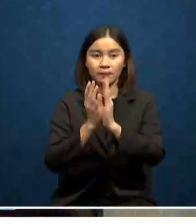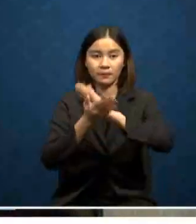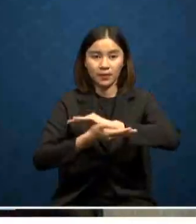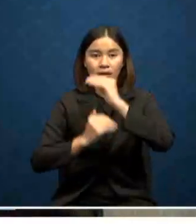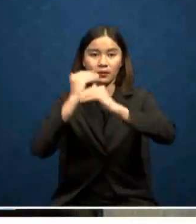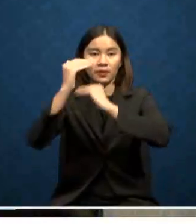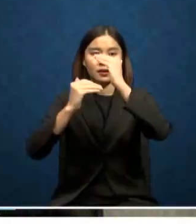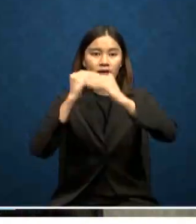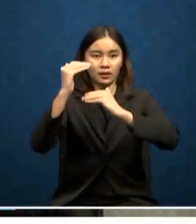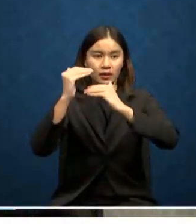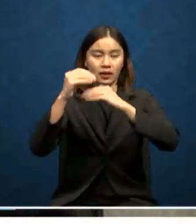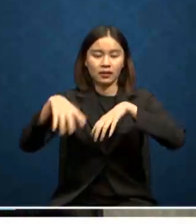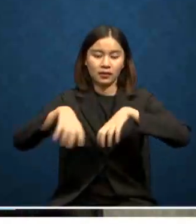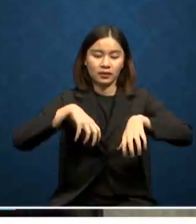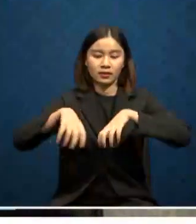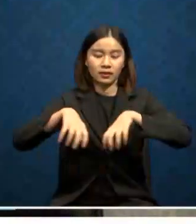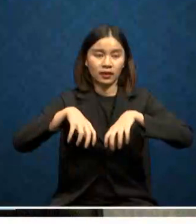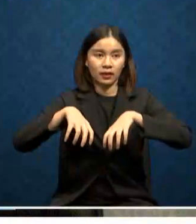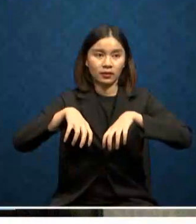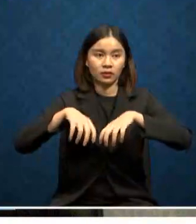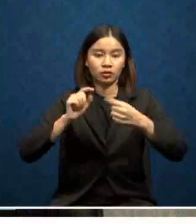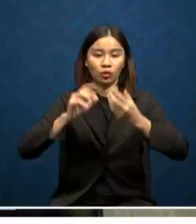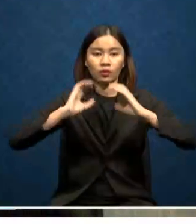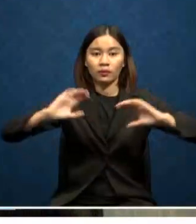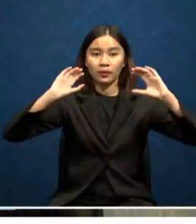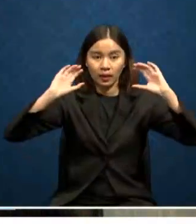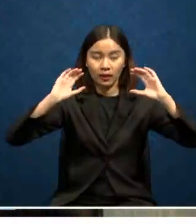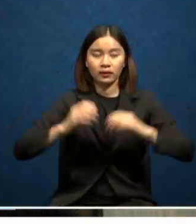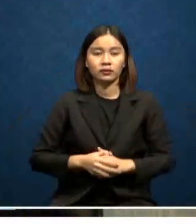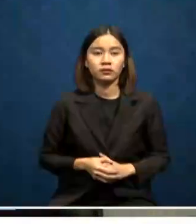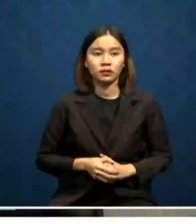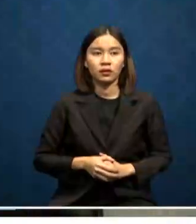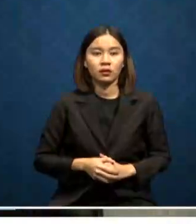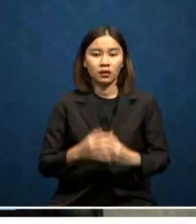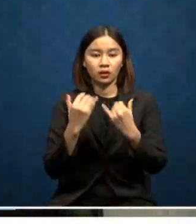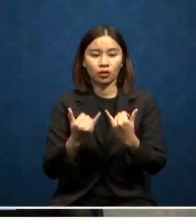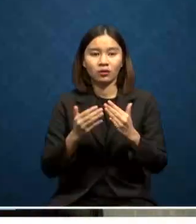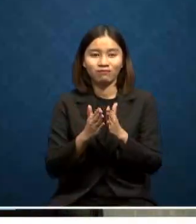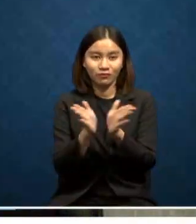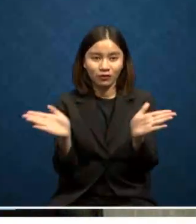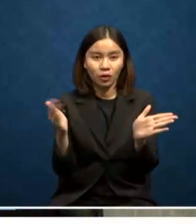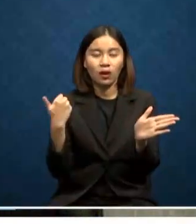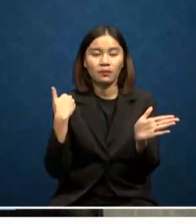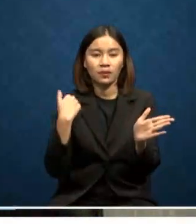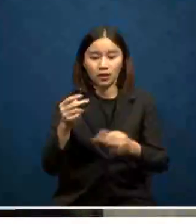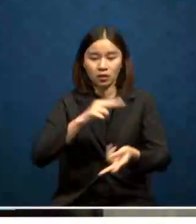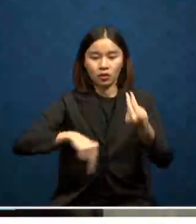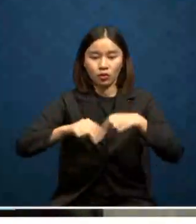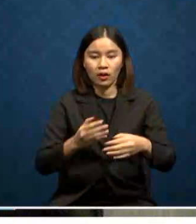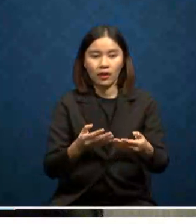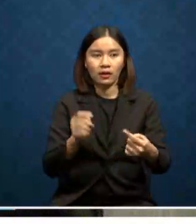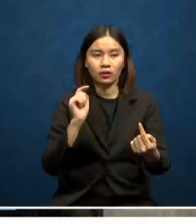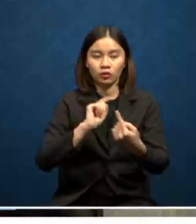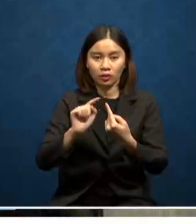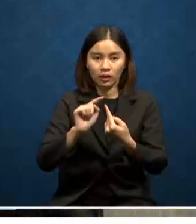พัฒนาการบริหารงานจัดการภาครัฐซึ่งตรงนี้กว้างมากจะเห็นได้ว่าดูแลครอบคลุม